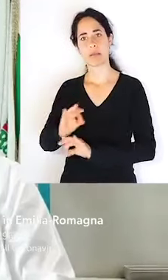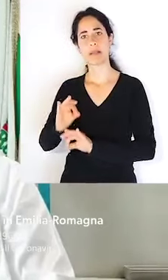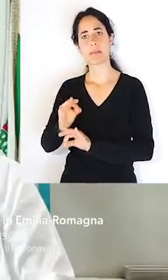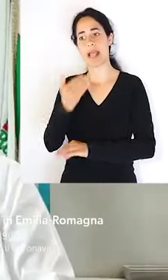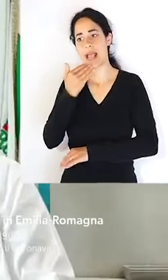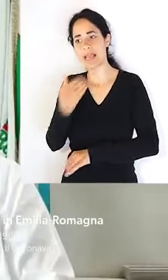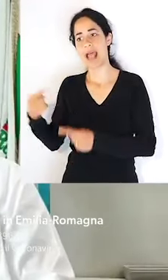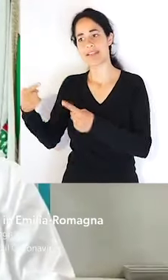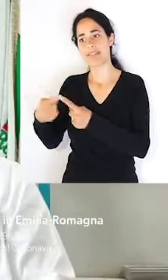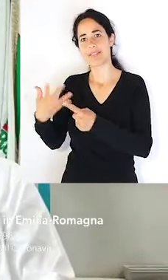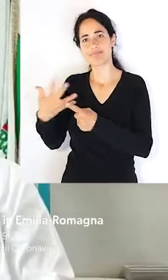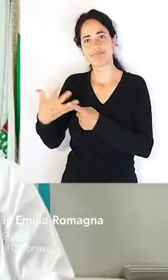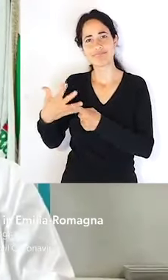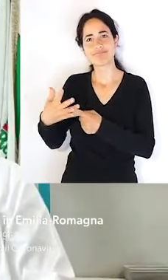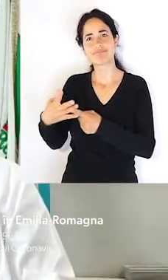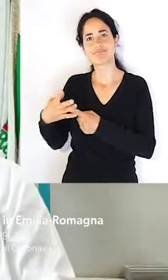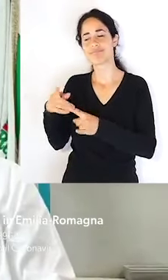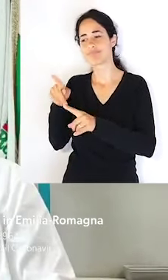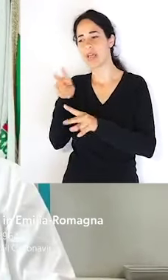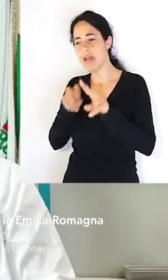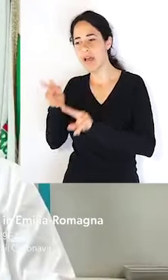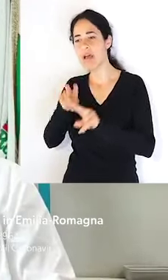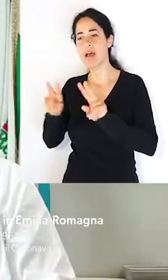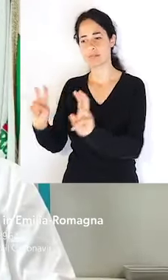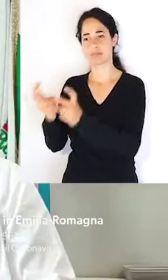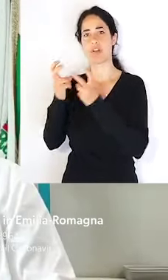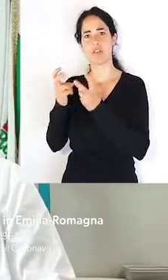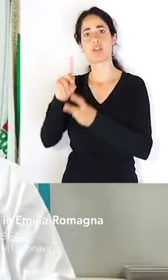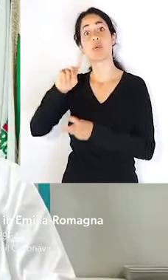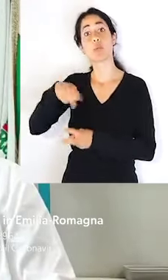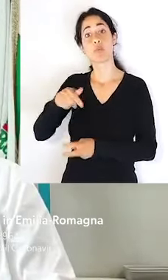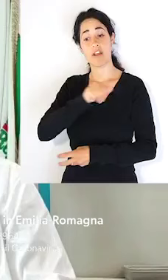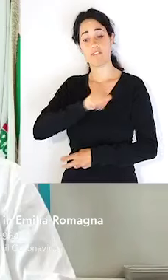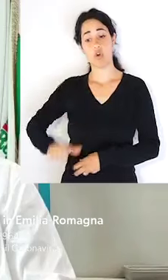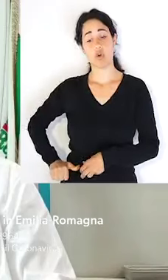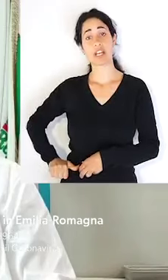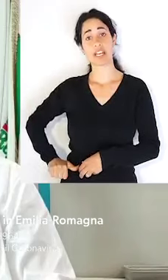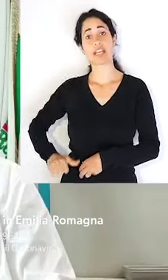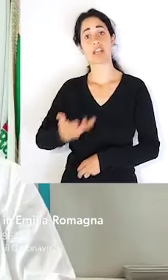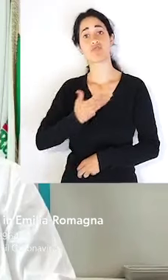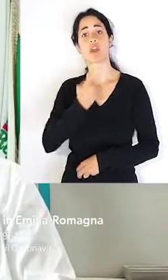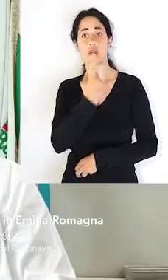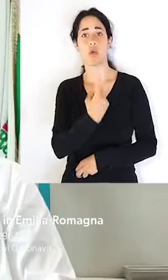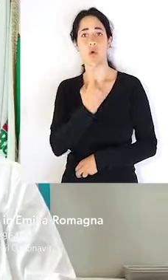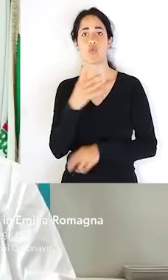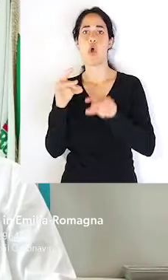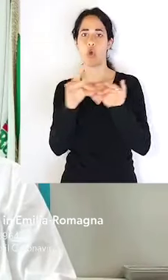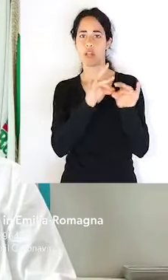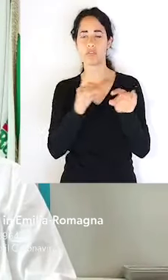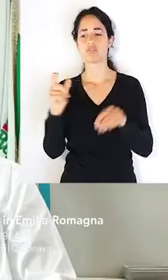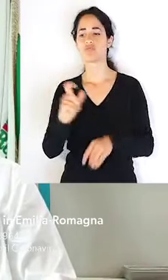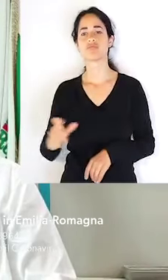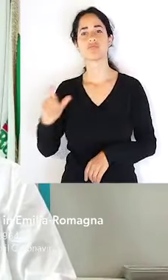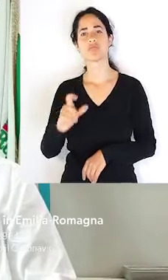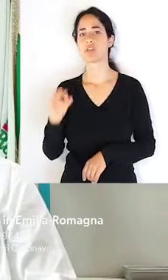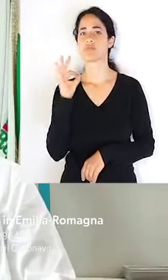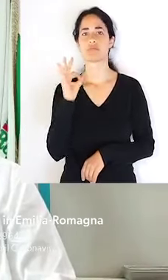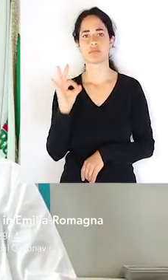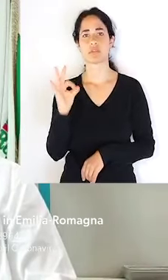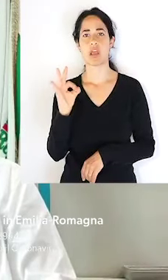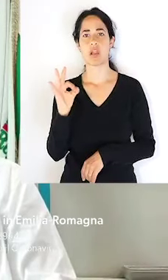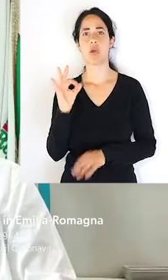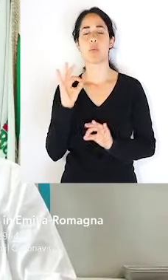rintracciato attraverso lo screening, così pure a Forlì una persona positiva asintomatica, a